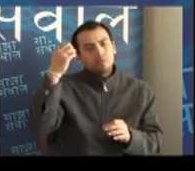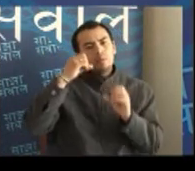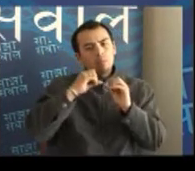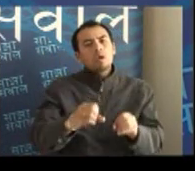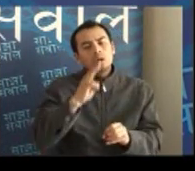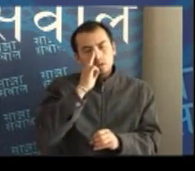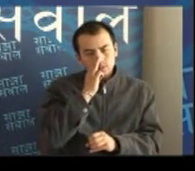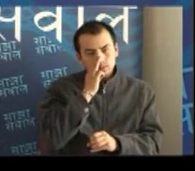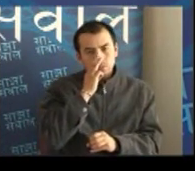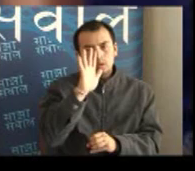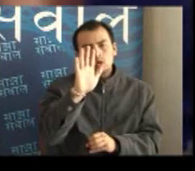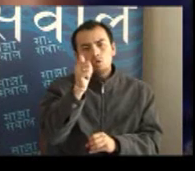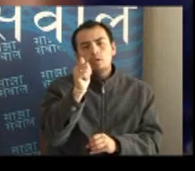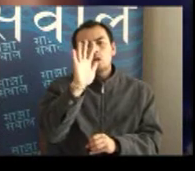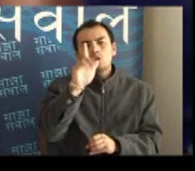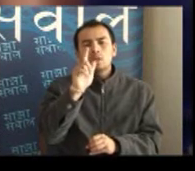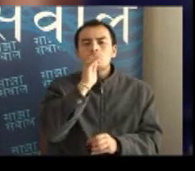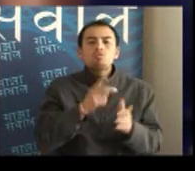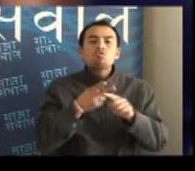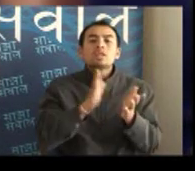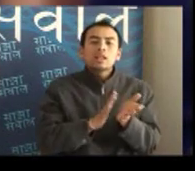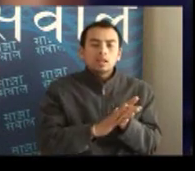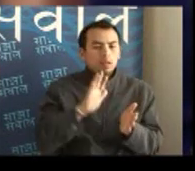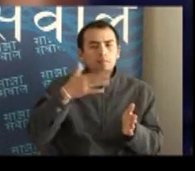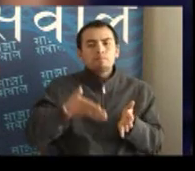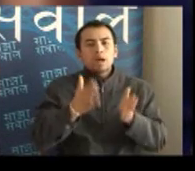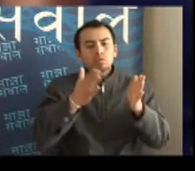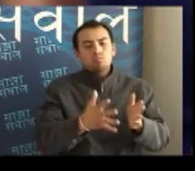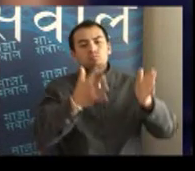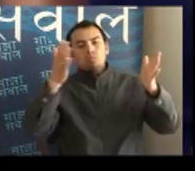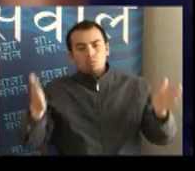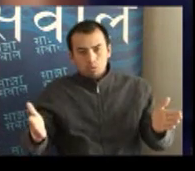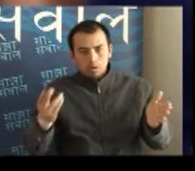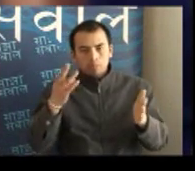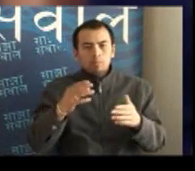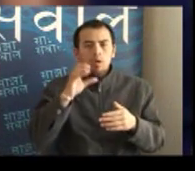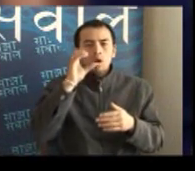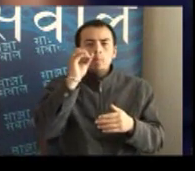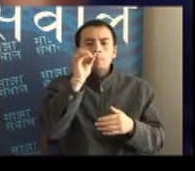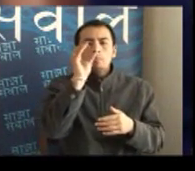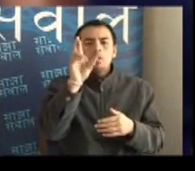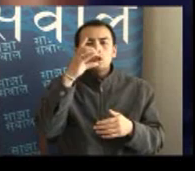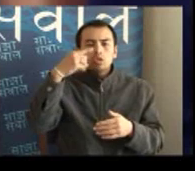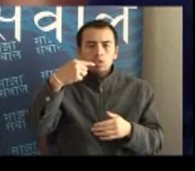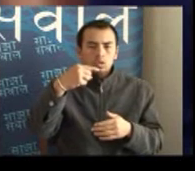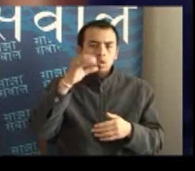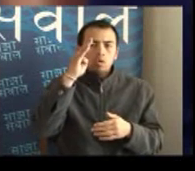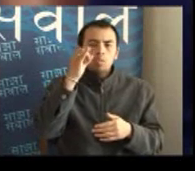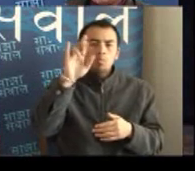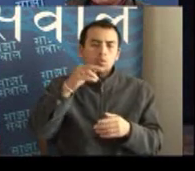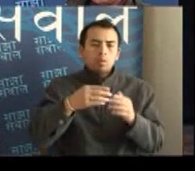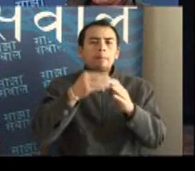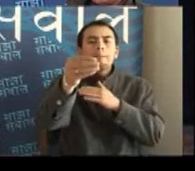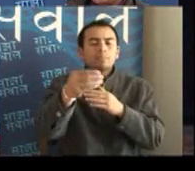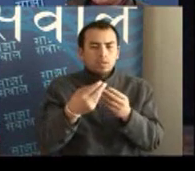प्रयोगमा हामीले जुन 56-57 सालमा उद्घाटन गरायौँ त्यो त्यसपछि बाटो फराकिलो भयो यहाँ पर्यटन बोर्डकै पश्चिम कर्नरमा थियो